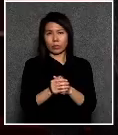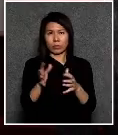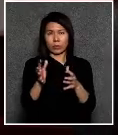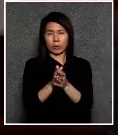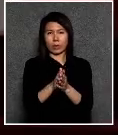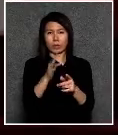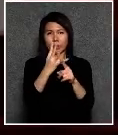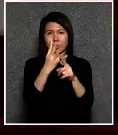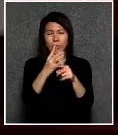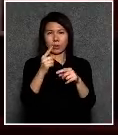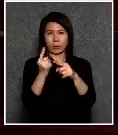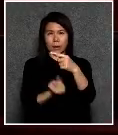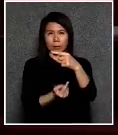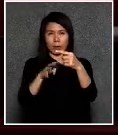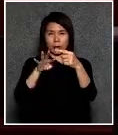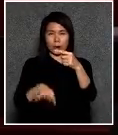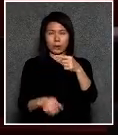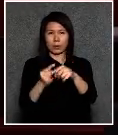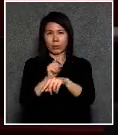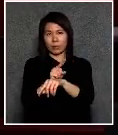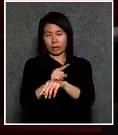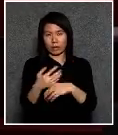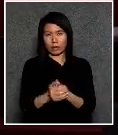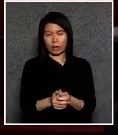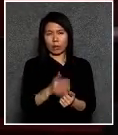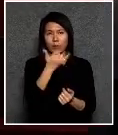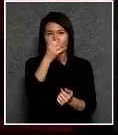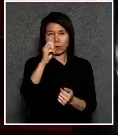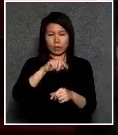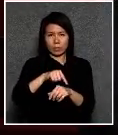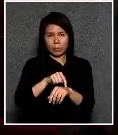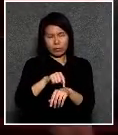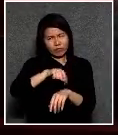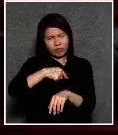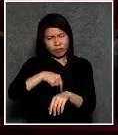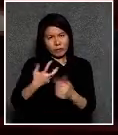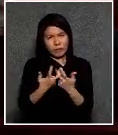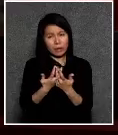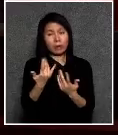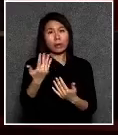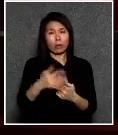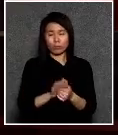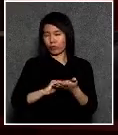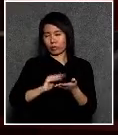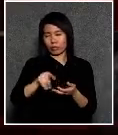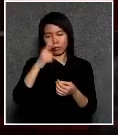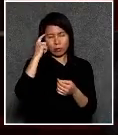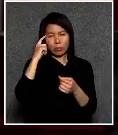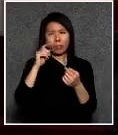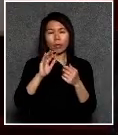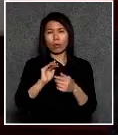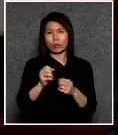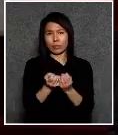14000分鐘。咁你同我除下60分鐘一個鐘頭幾多個鐘頭？ 好清楚嘅，理論上係可以咁樣發生嘅，